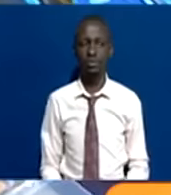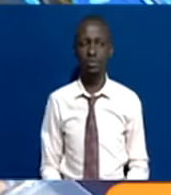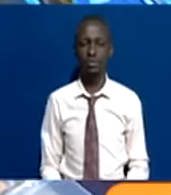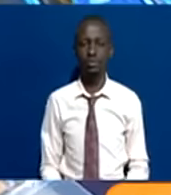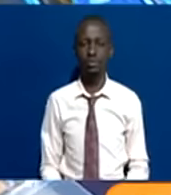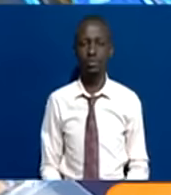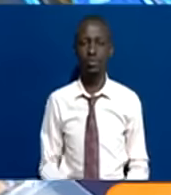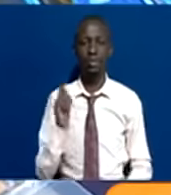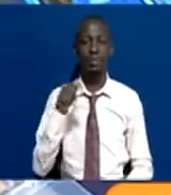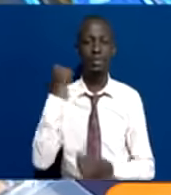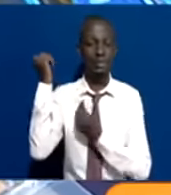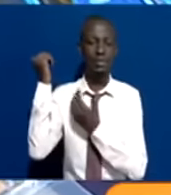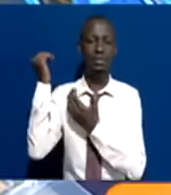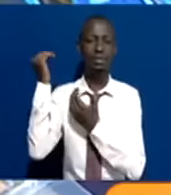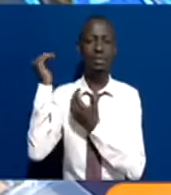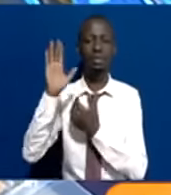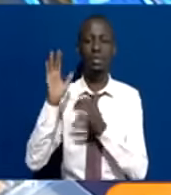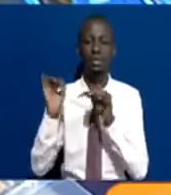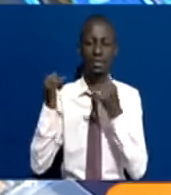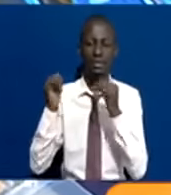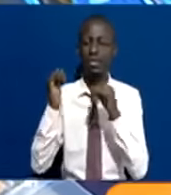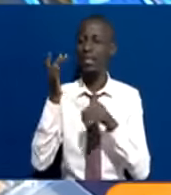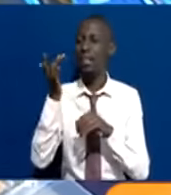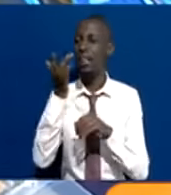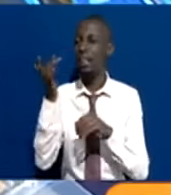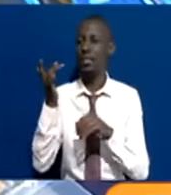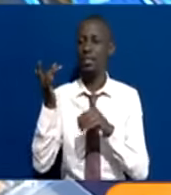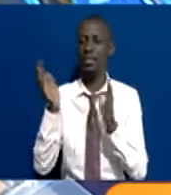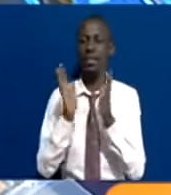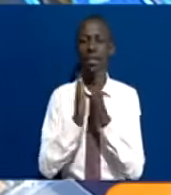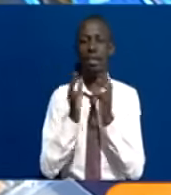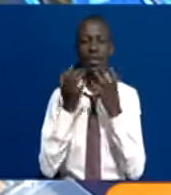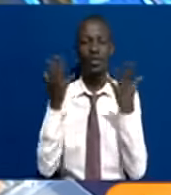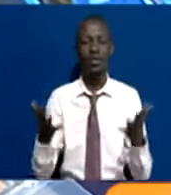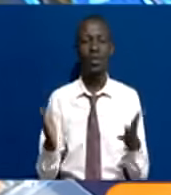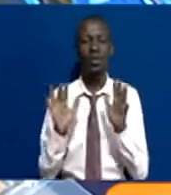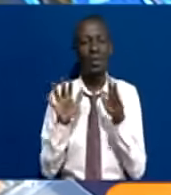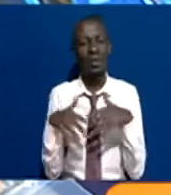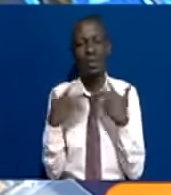Mimi nilikuwa natarajia Maryanne atajaribu hapo aonje ili atuambie ukoje. Tutamuuliza baadaye.